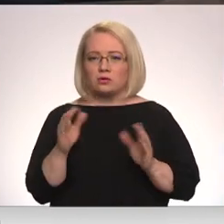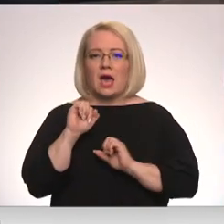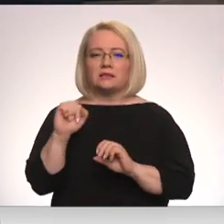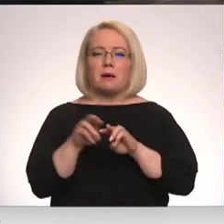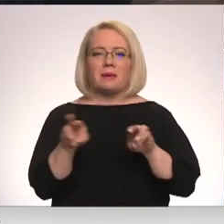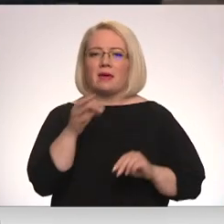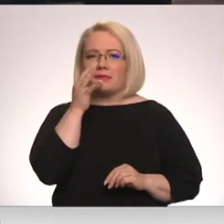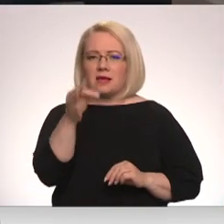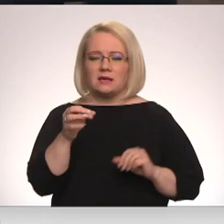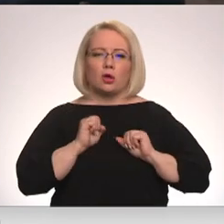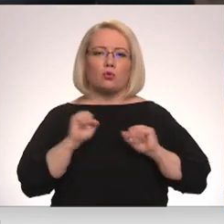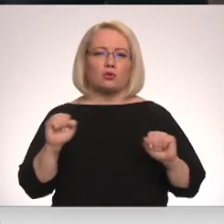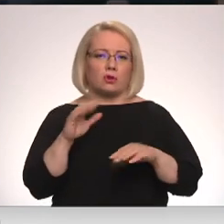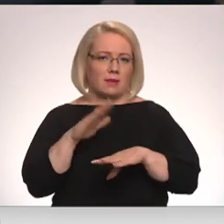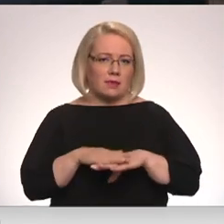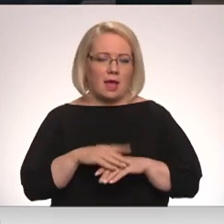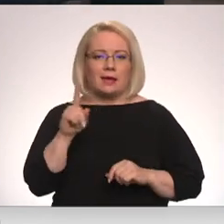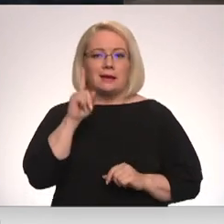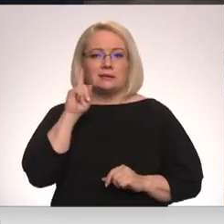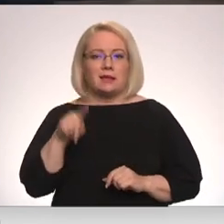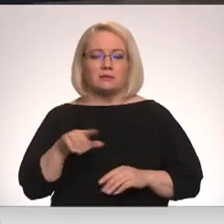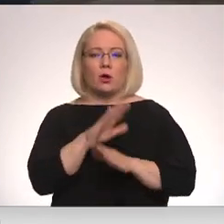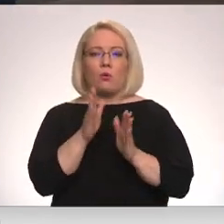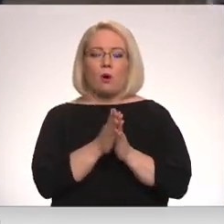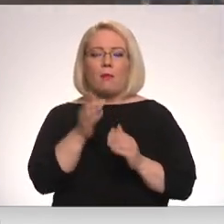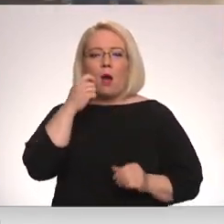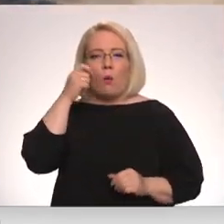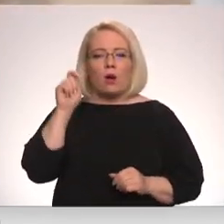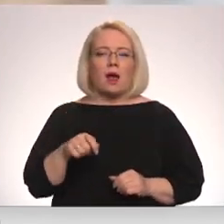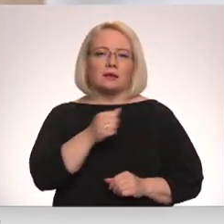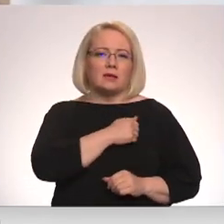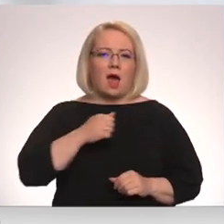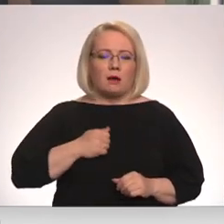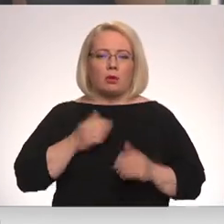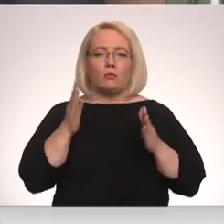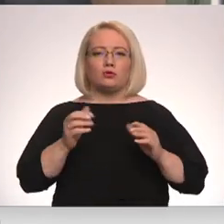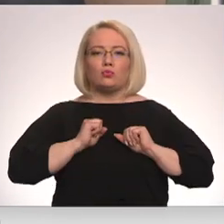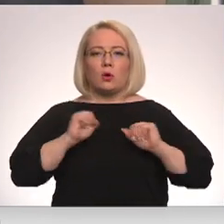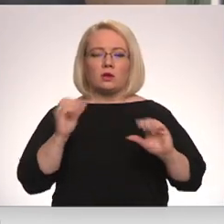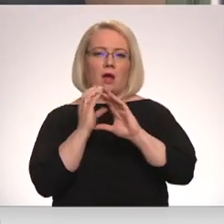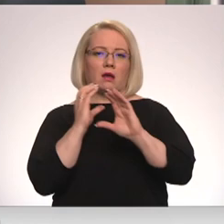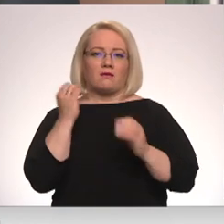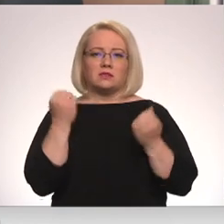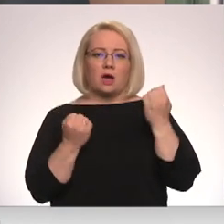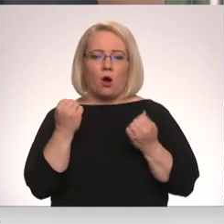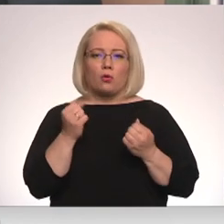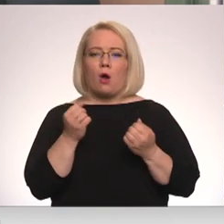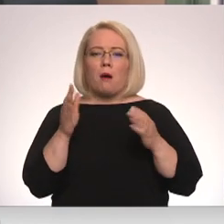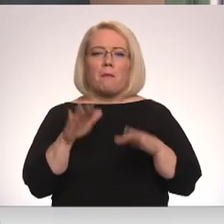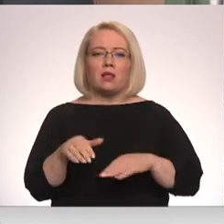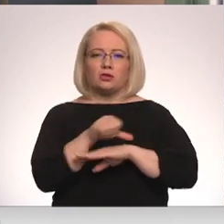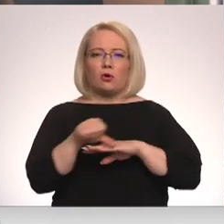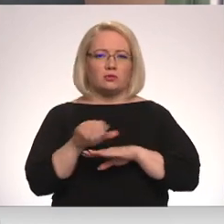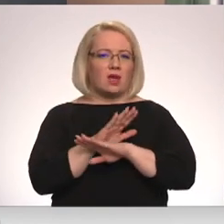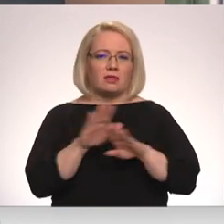neatklāja drošības apsvērumu dēļ, ir tikai zināms, ka kopā ar Ukrainas nacionālo gvardi tiks nodrošināts, ka kravas auto nepliks pierobežā, bet